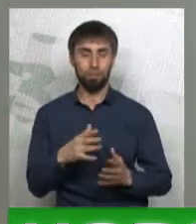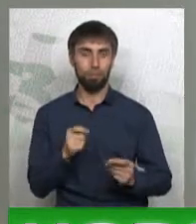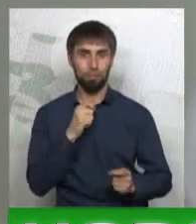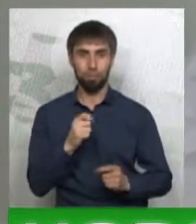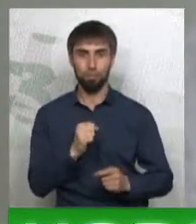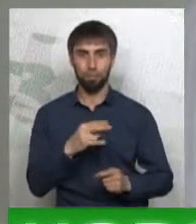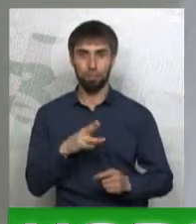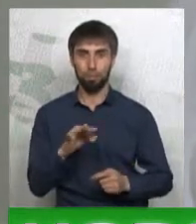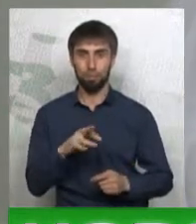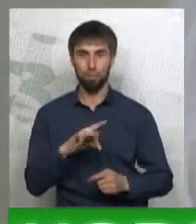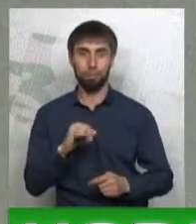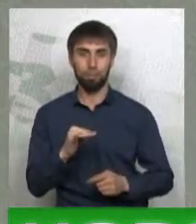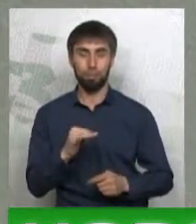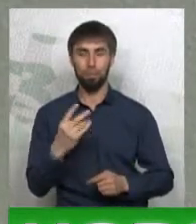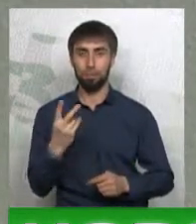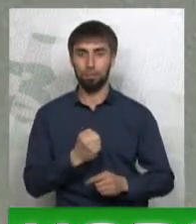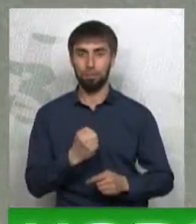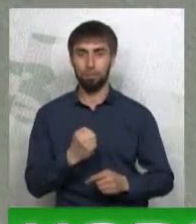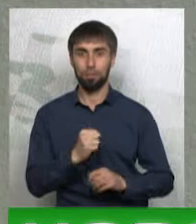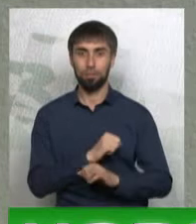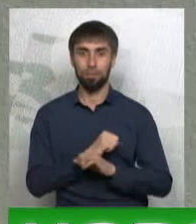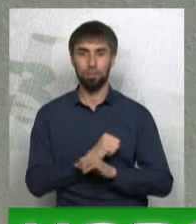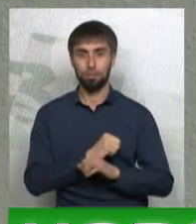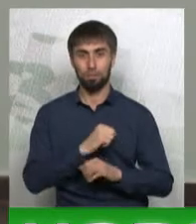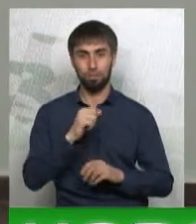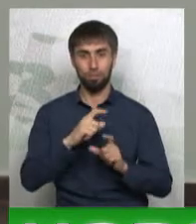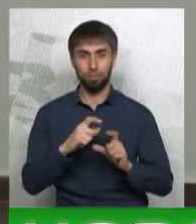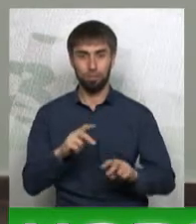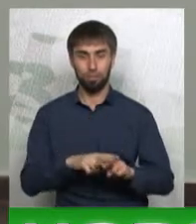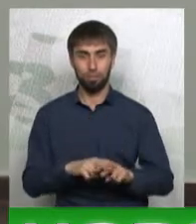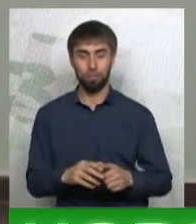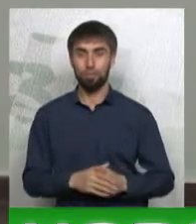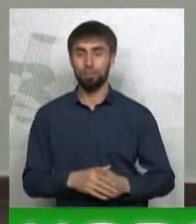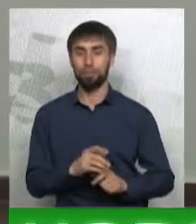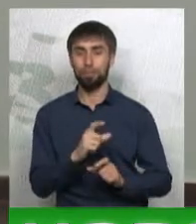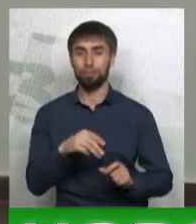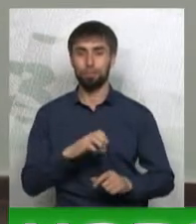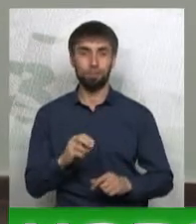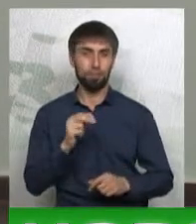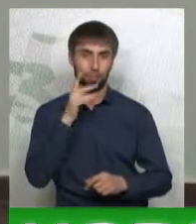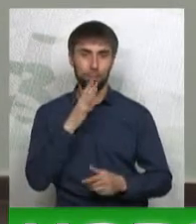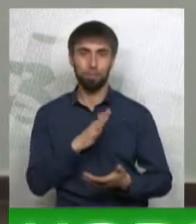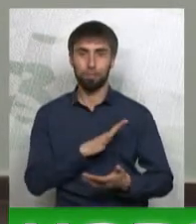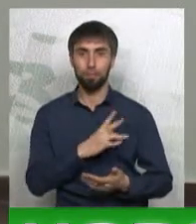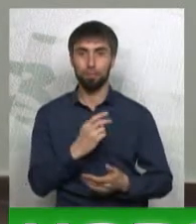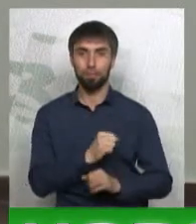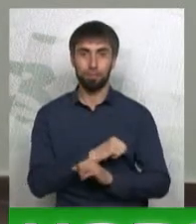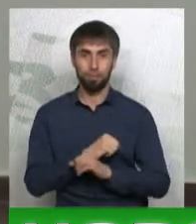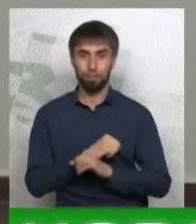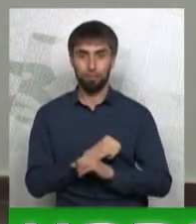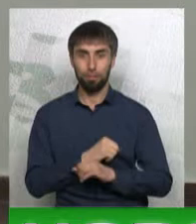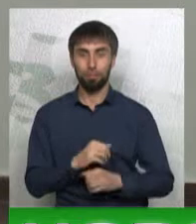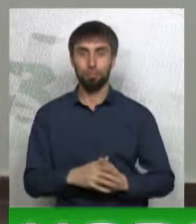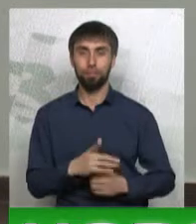соблюдению антиковидных мер и, конечно, двухнедельным каникулам в учебных заведениях. Дети, которые находились на каникулах,